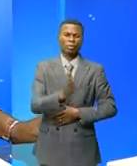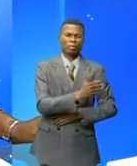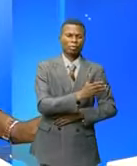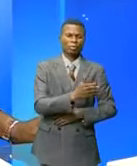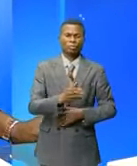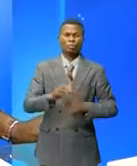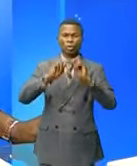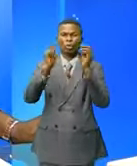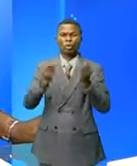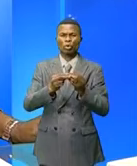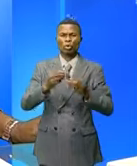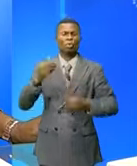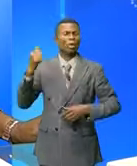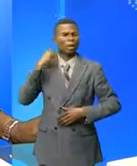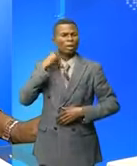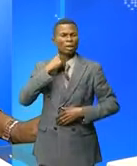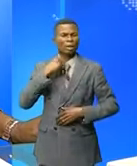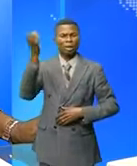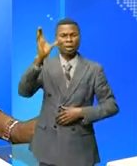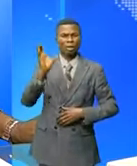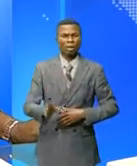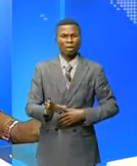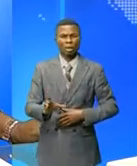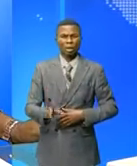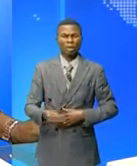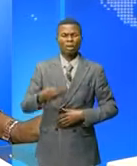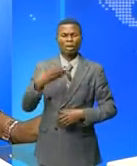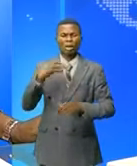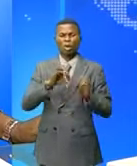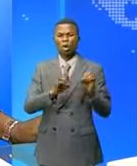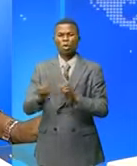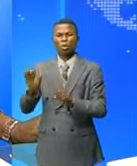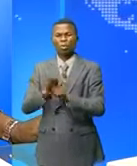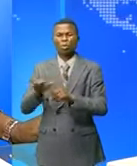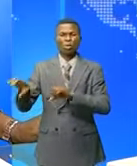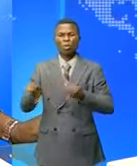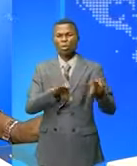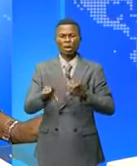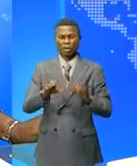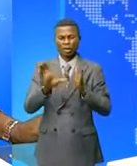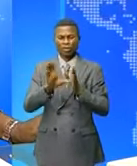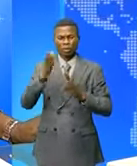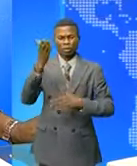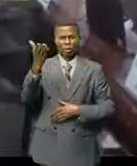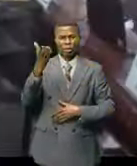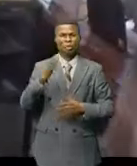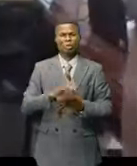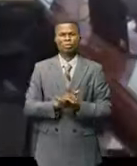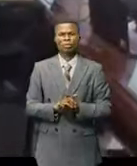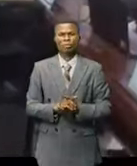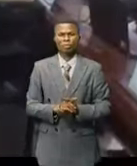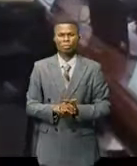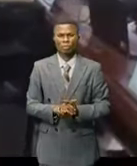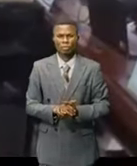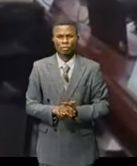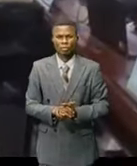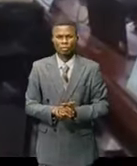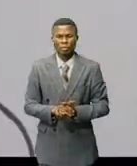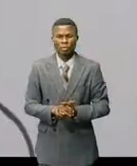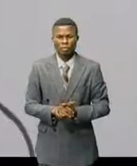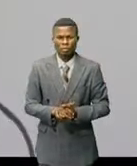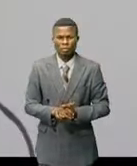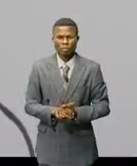corps médical du Congo central a déployé plusieurs activités que je vous propose de suivre dans ce reportage. Par le gouverneur Atoma Tubwana